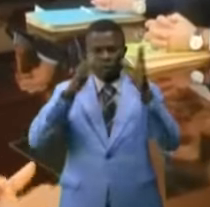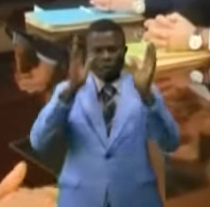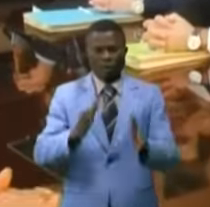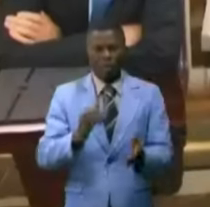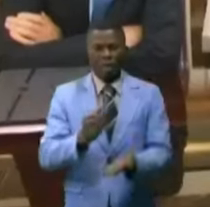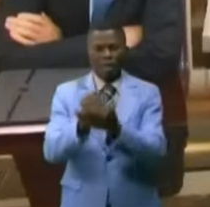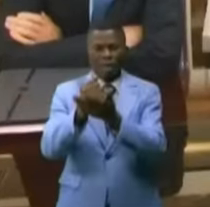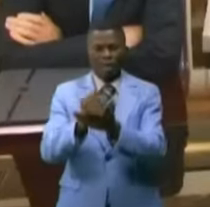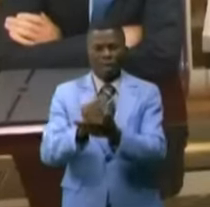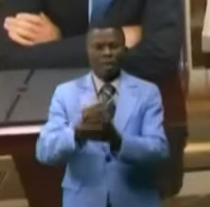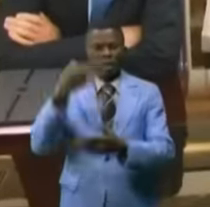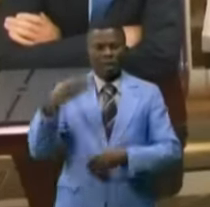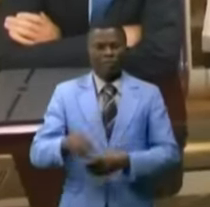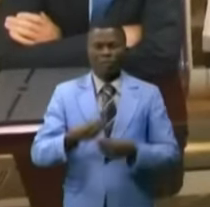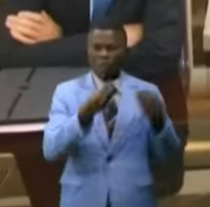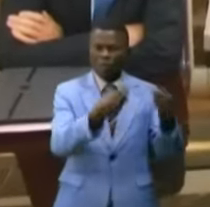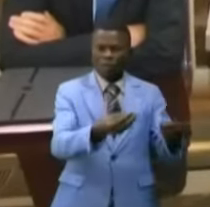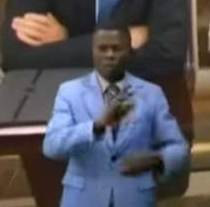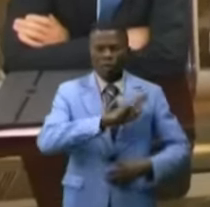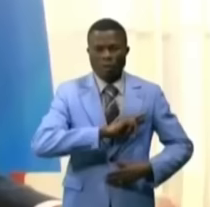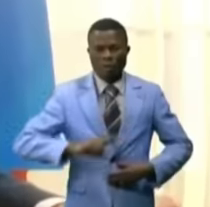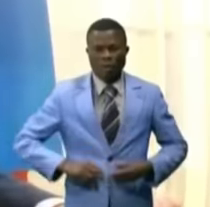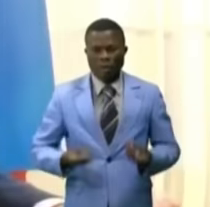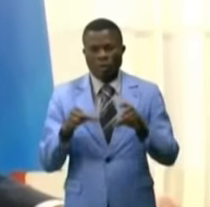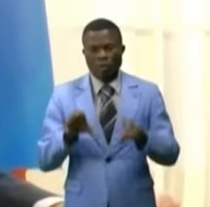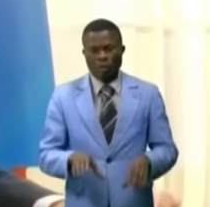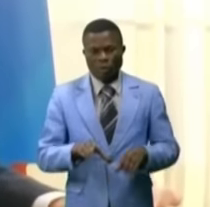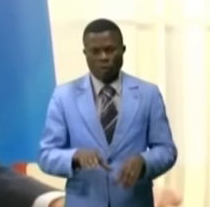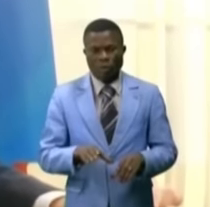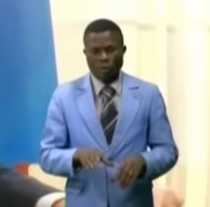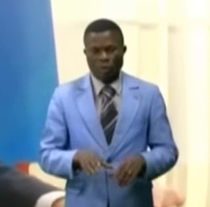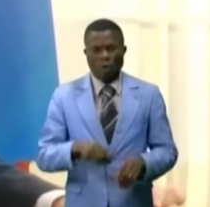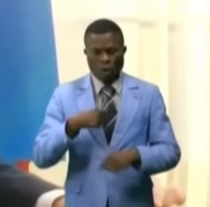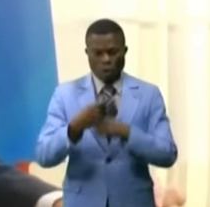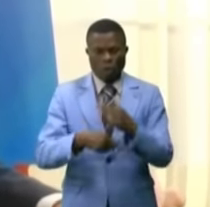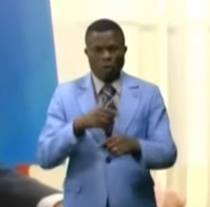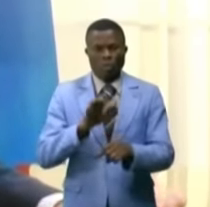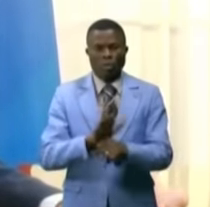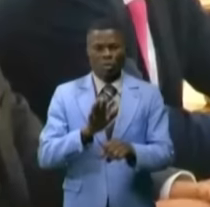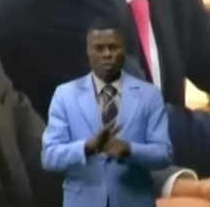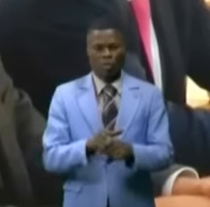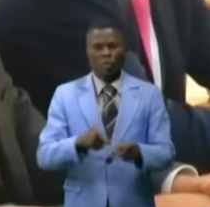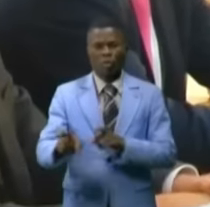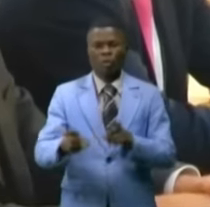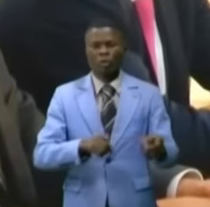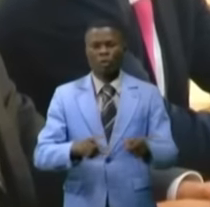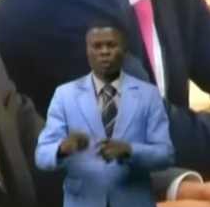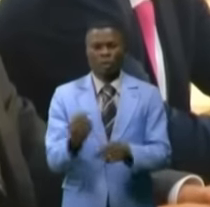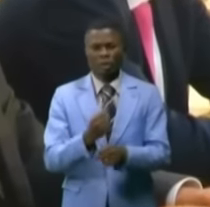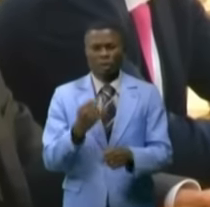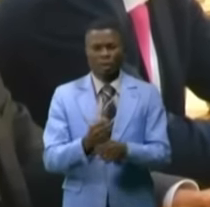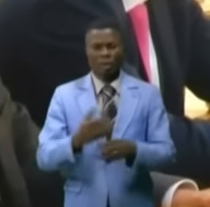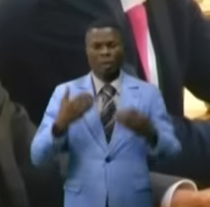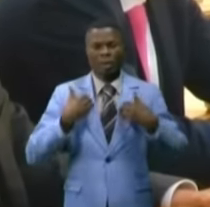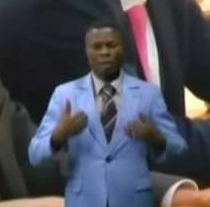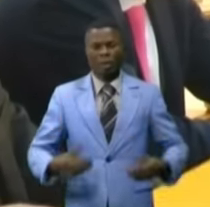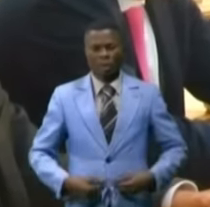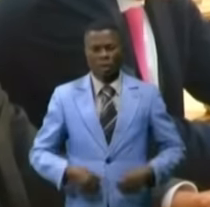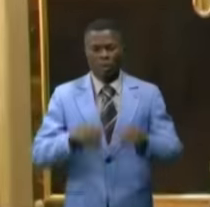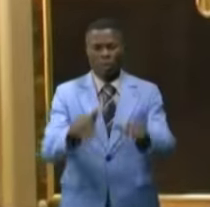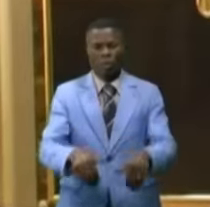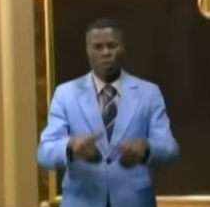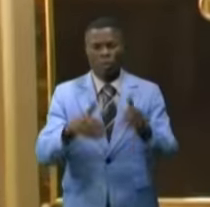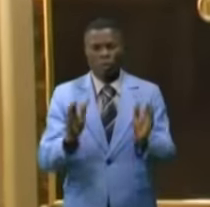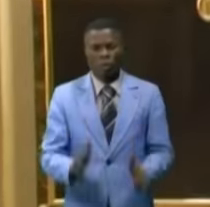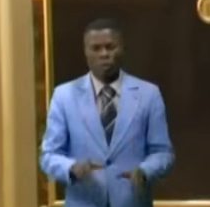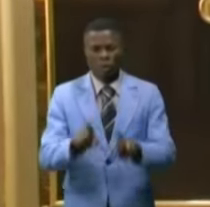accordée par la France à la République démocratique du Congo, qui doit couvrir plusieurs domaines parmi lesquels la santé,